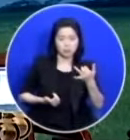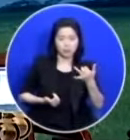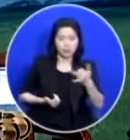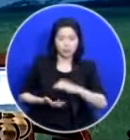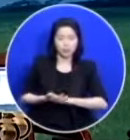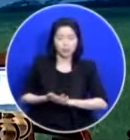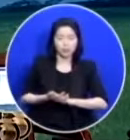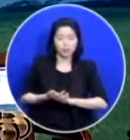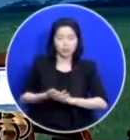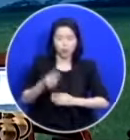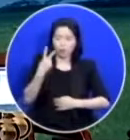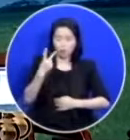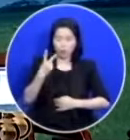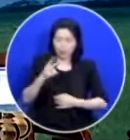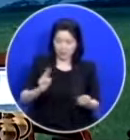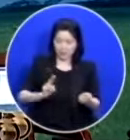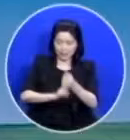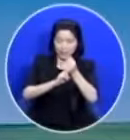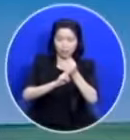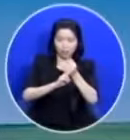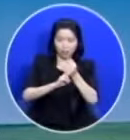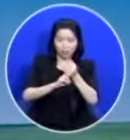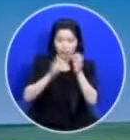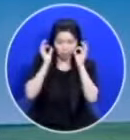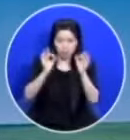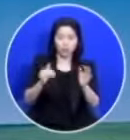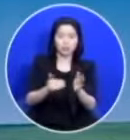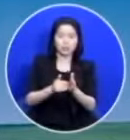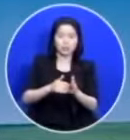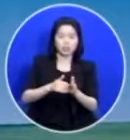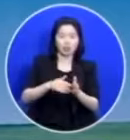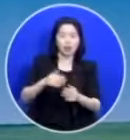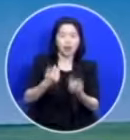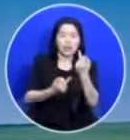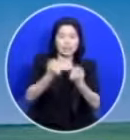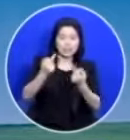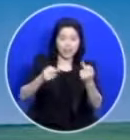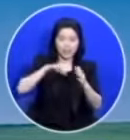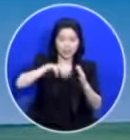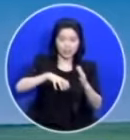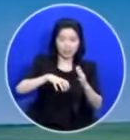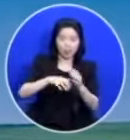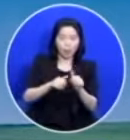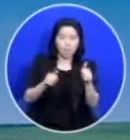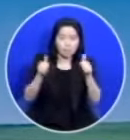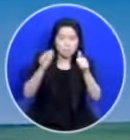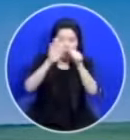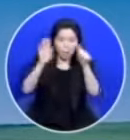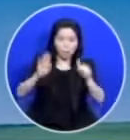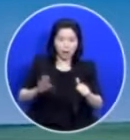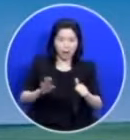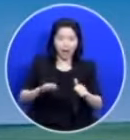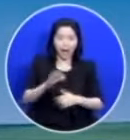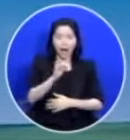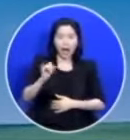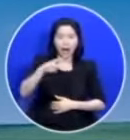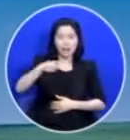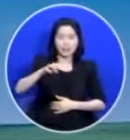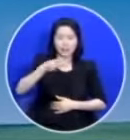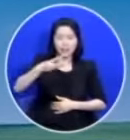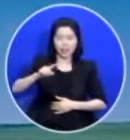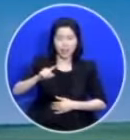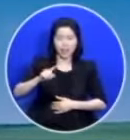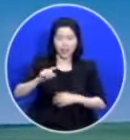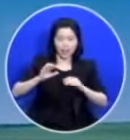가지의 큰 기적 사건을 보았습니다 갈멜산에서 바알 선지자 아세라 선지자